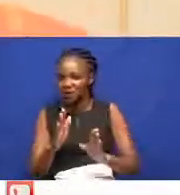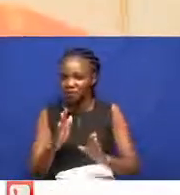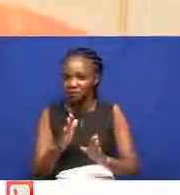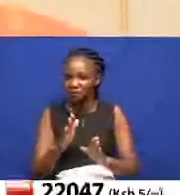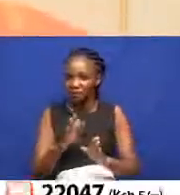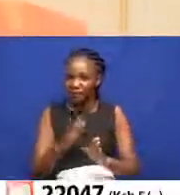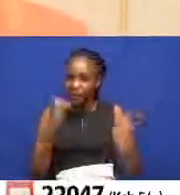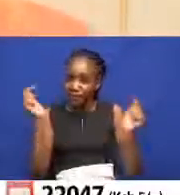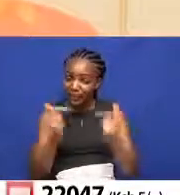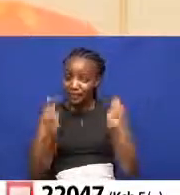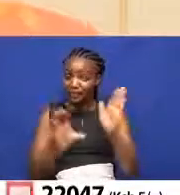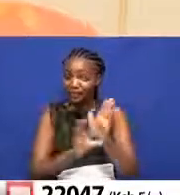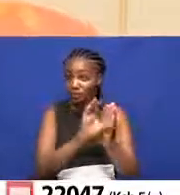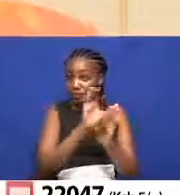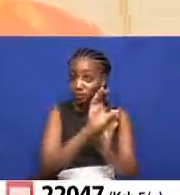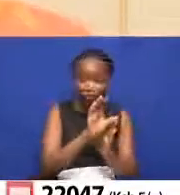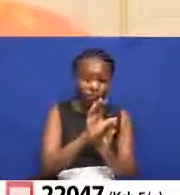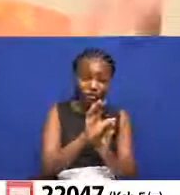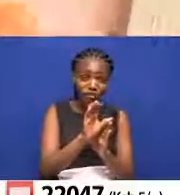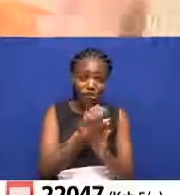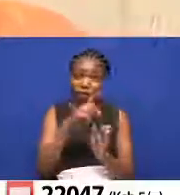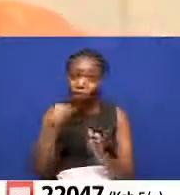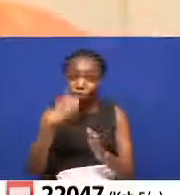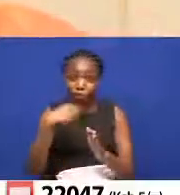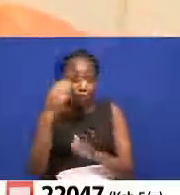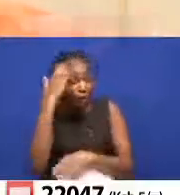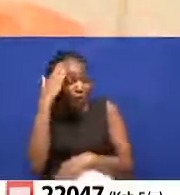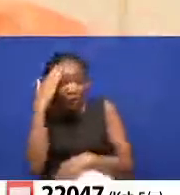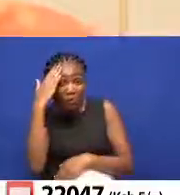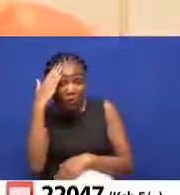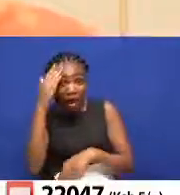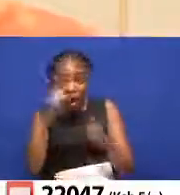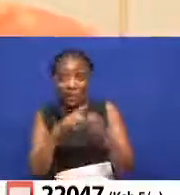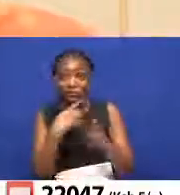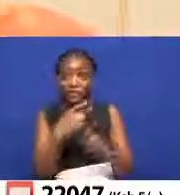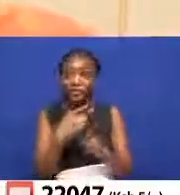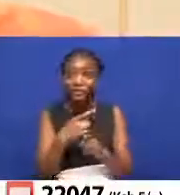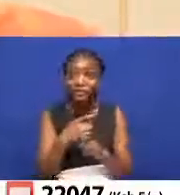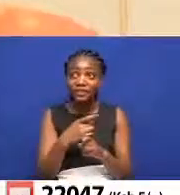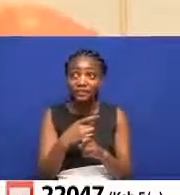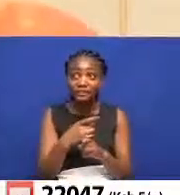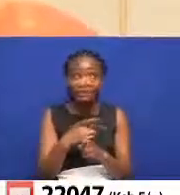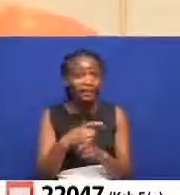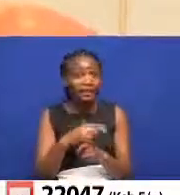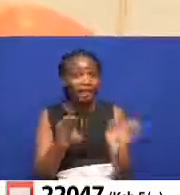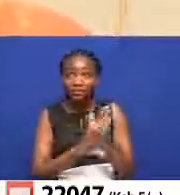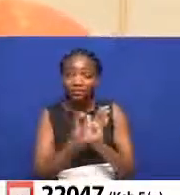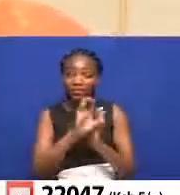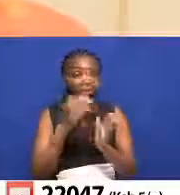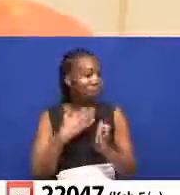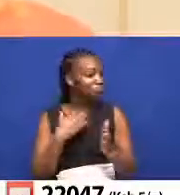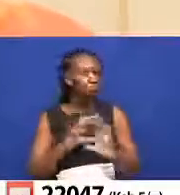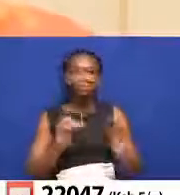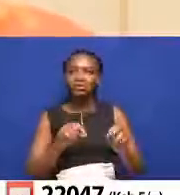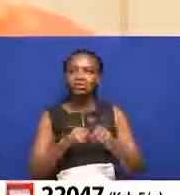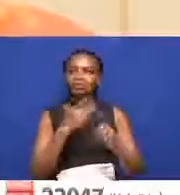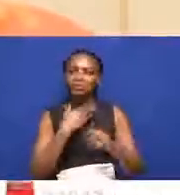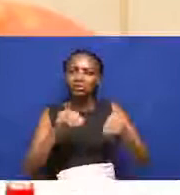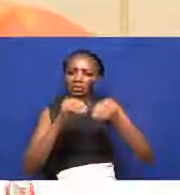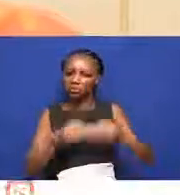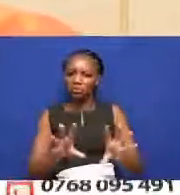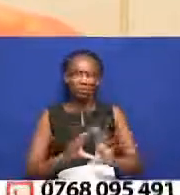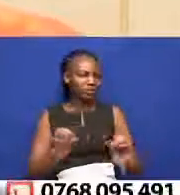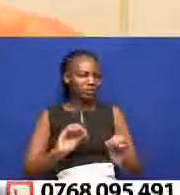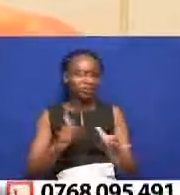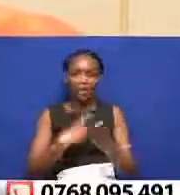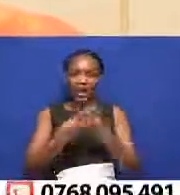alipinga katiba, nani asojua? Alipinga katiba akasema red, hakuna katiba, hataki ugatuzi. Kwa hivyo ikiwa